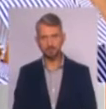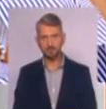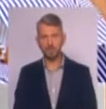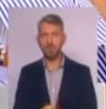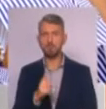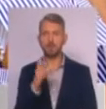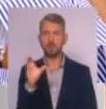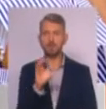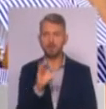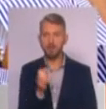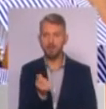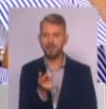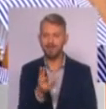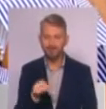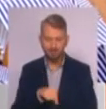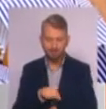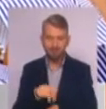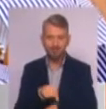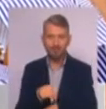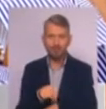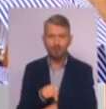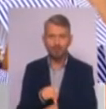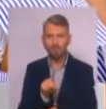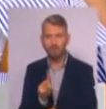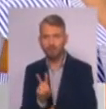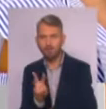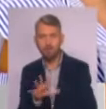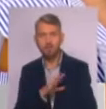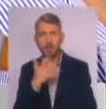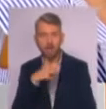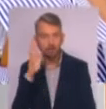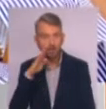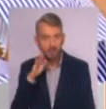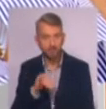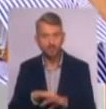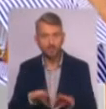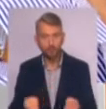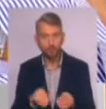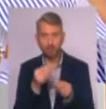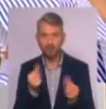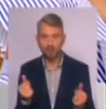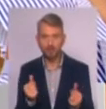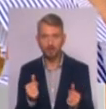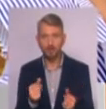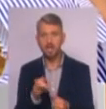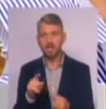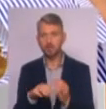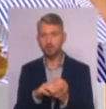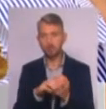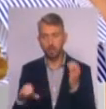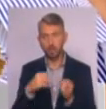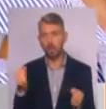1 сентября, несколько часов, была горячая вода, и все, исчезло, идет из трубы холодная